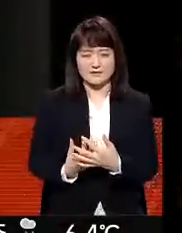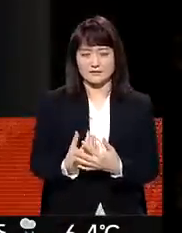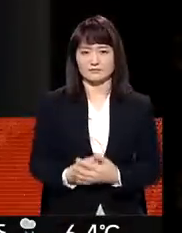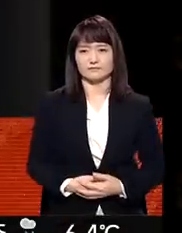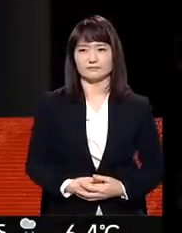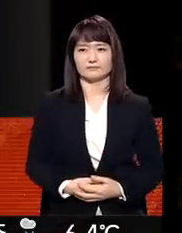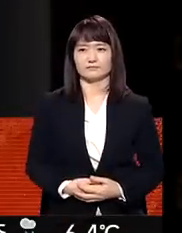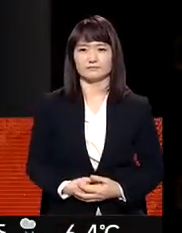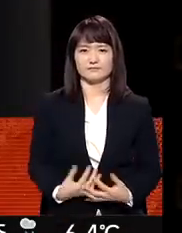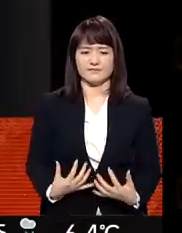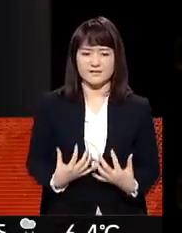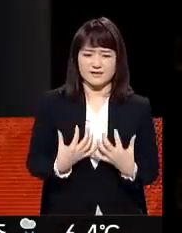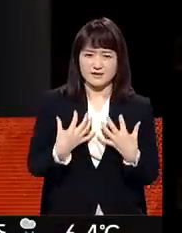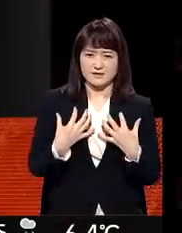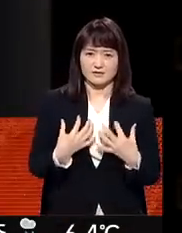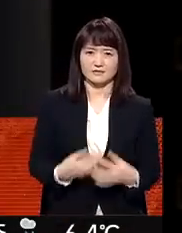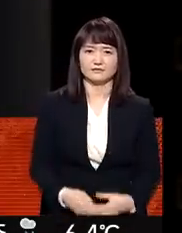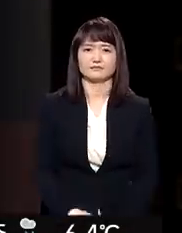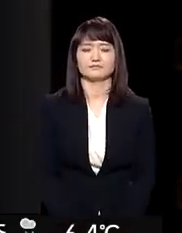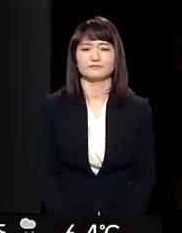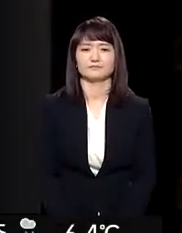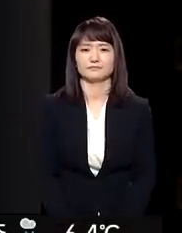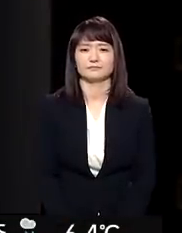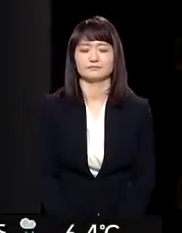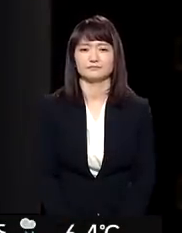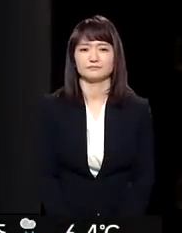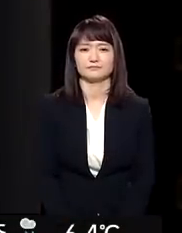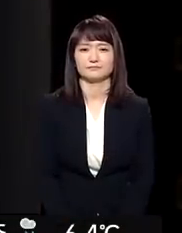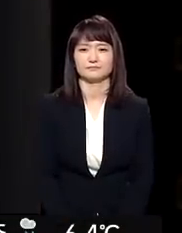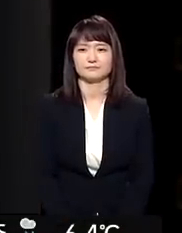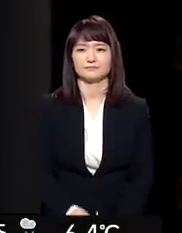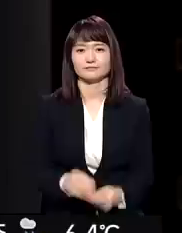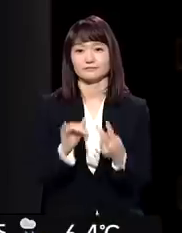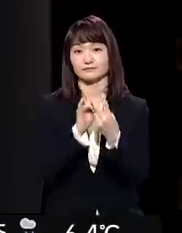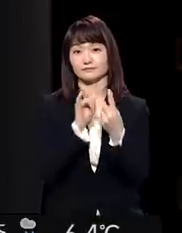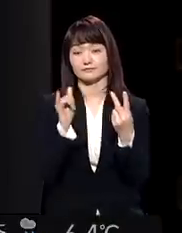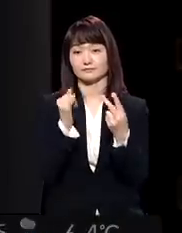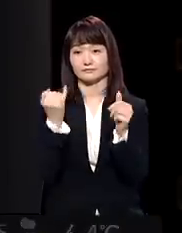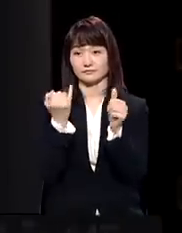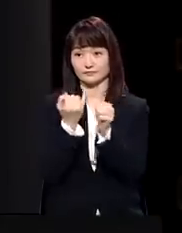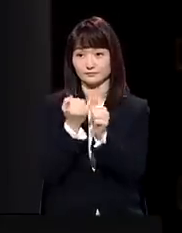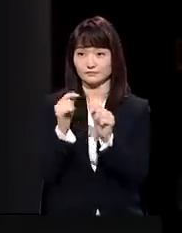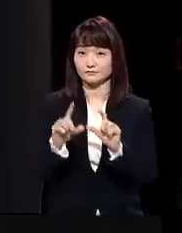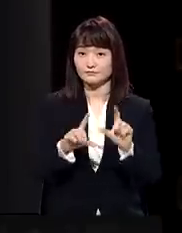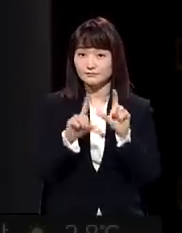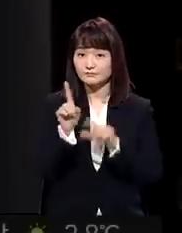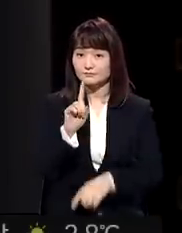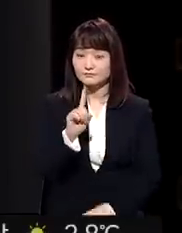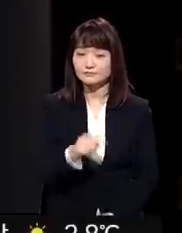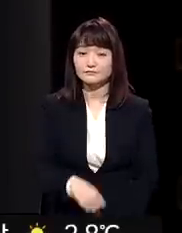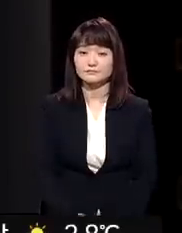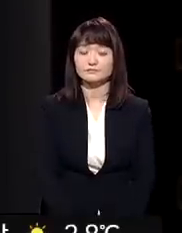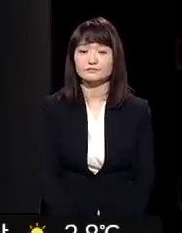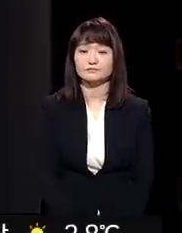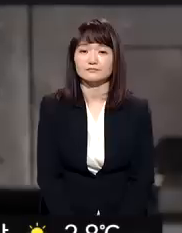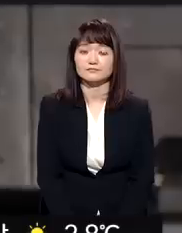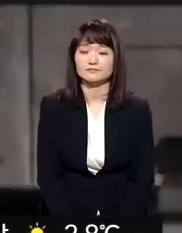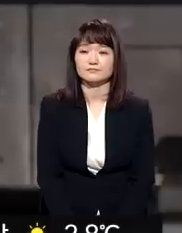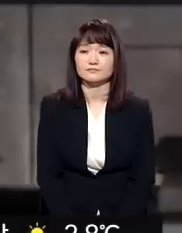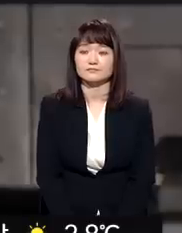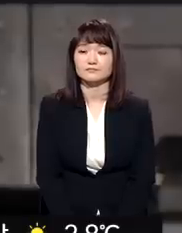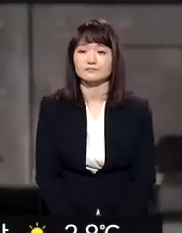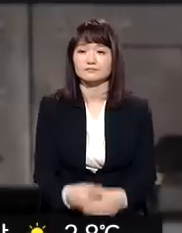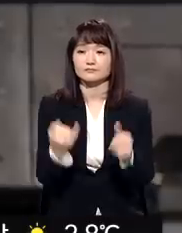어 막 지금 올라오고 계십니다 지금 자 일단이 두 사람의 결혼 생활은 어땠습니까 결혼으로